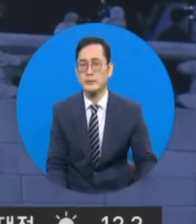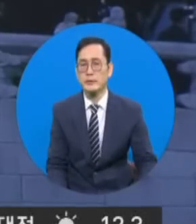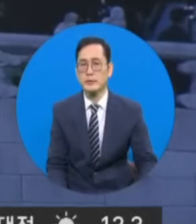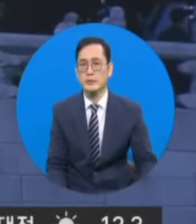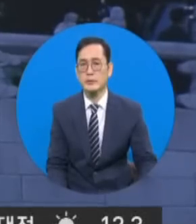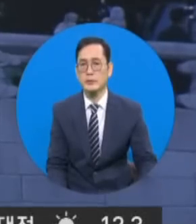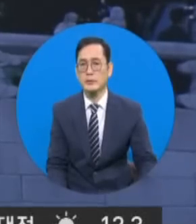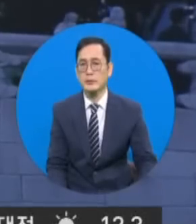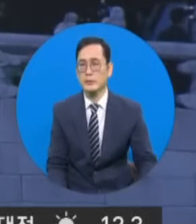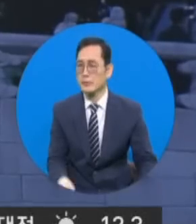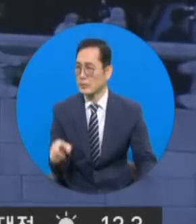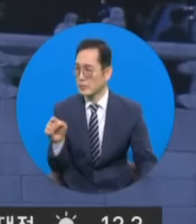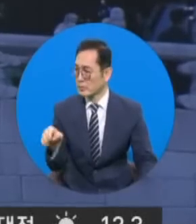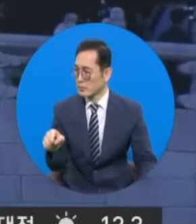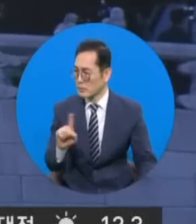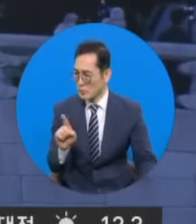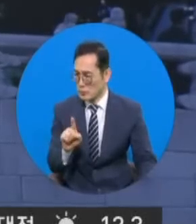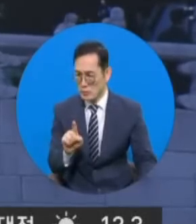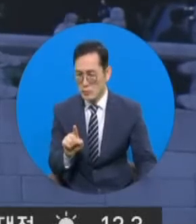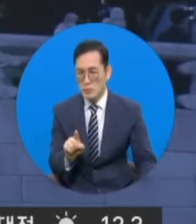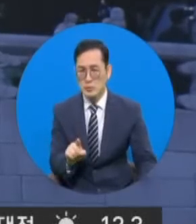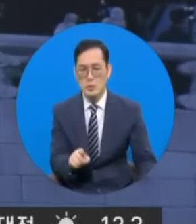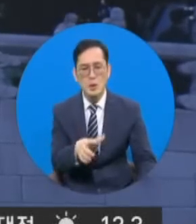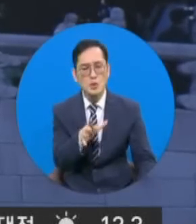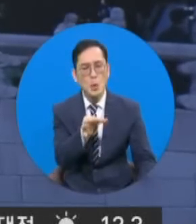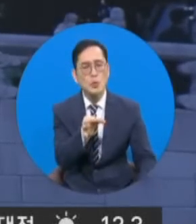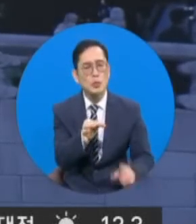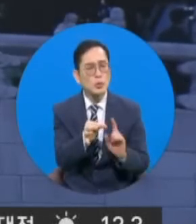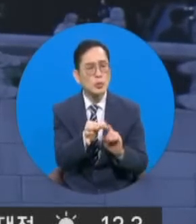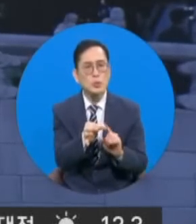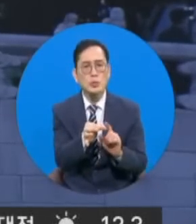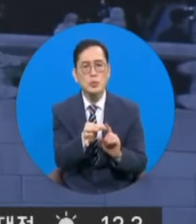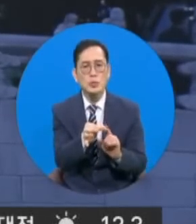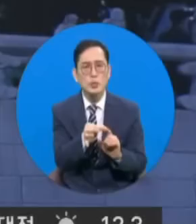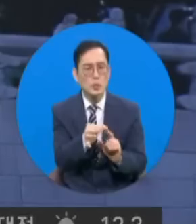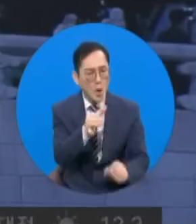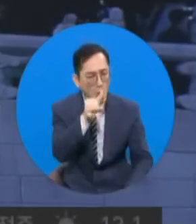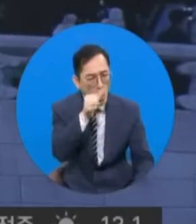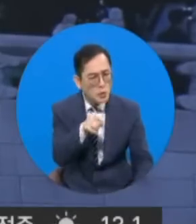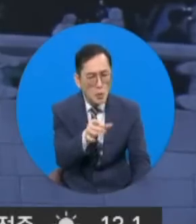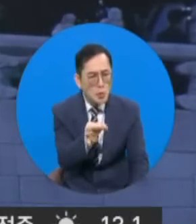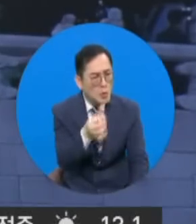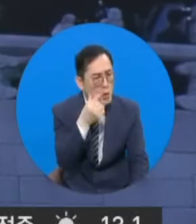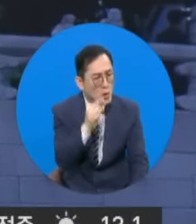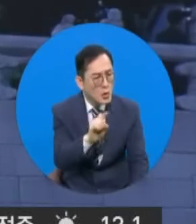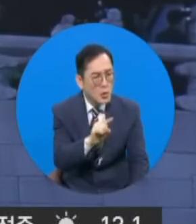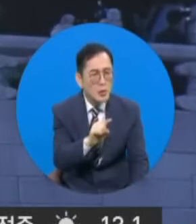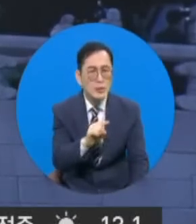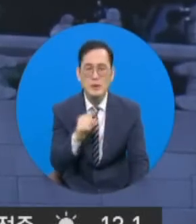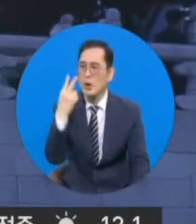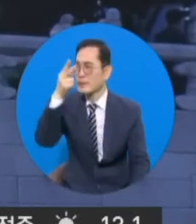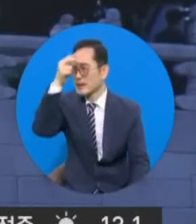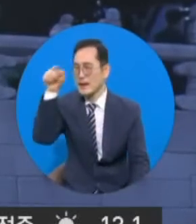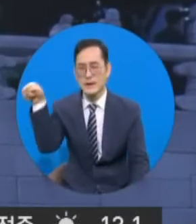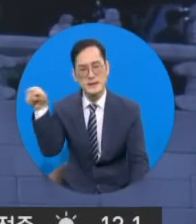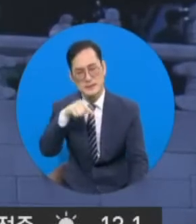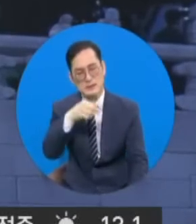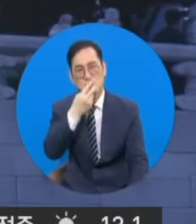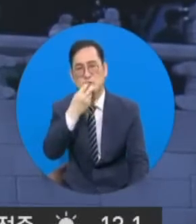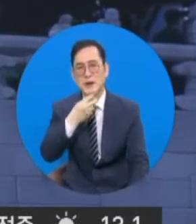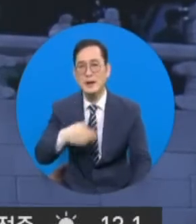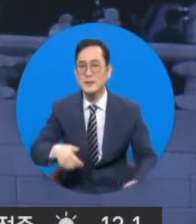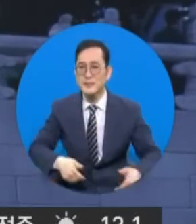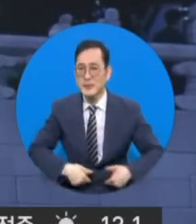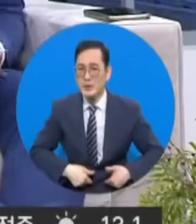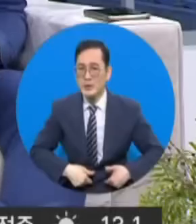수사에 착수한만큼 자금 출처에 대해서 검찰이 좀 들여다봐야 한다 혹은 김남국 의원의